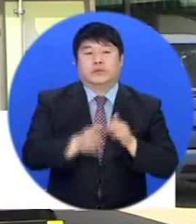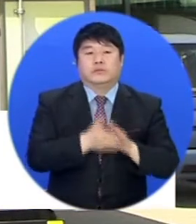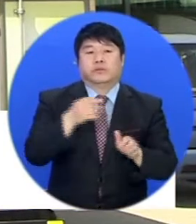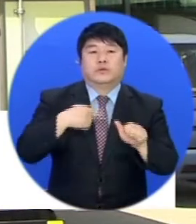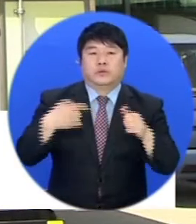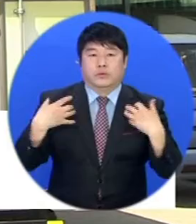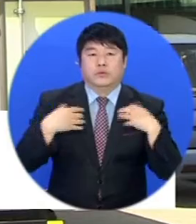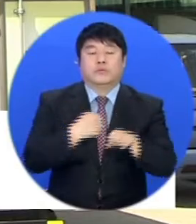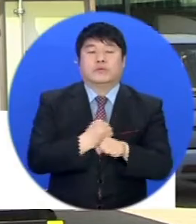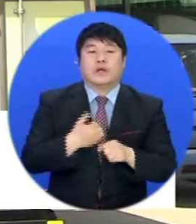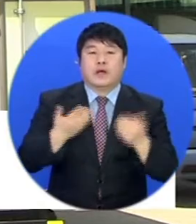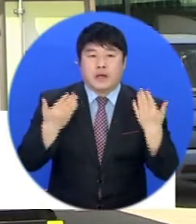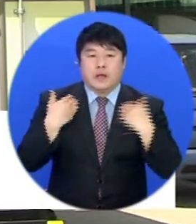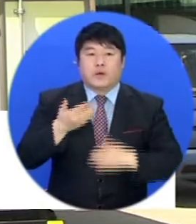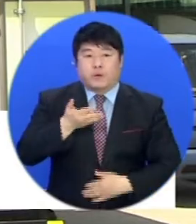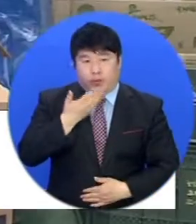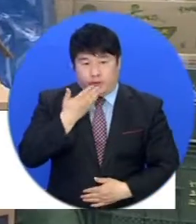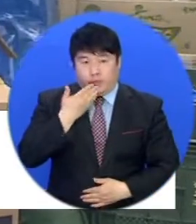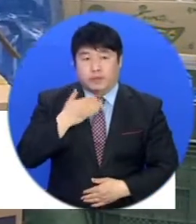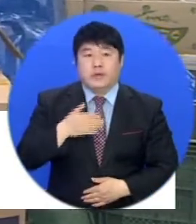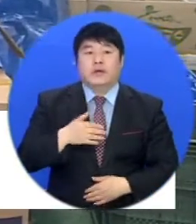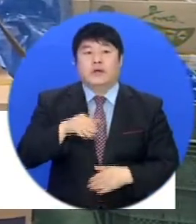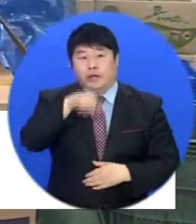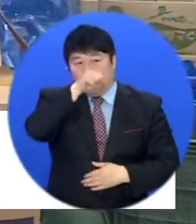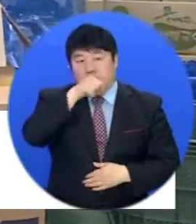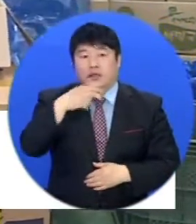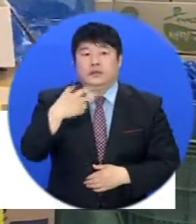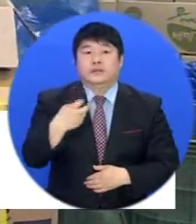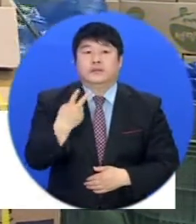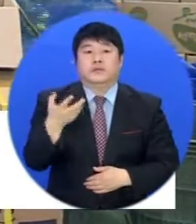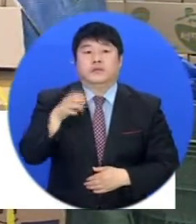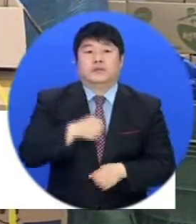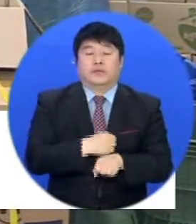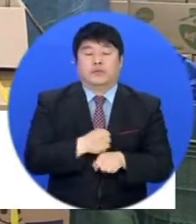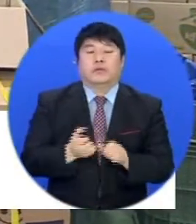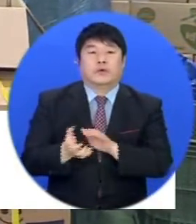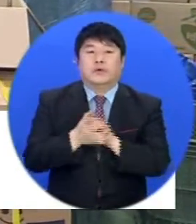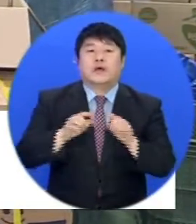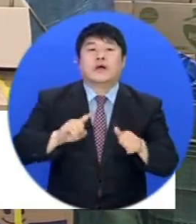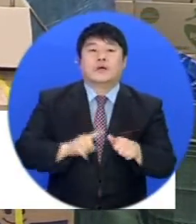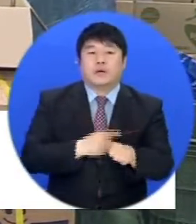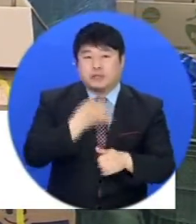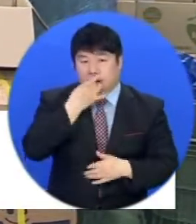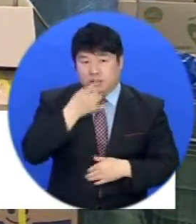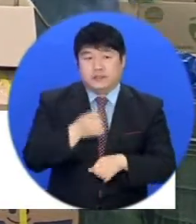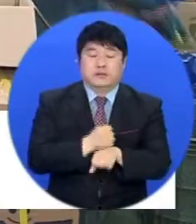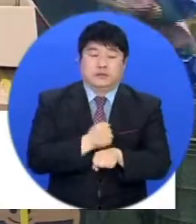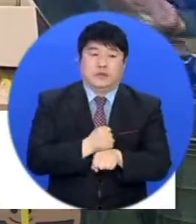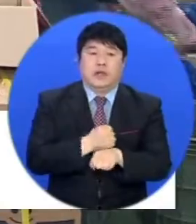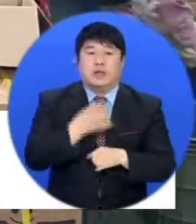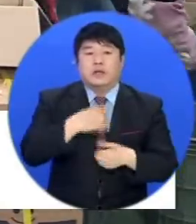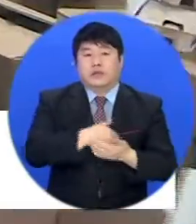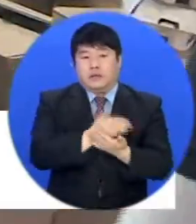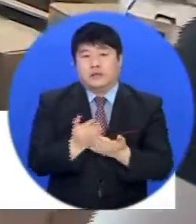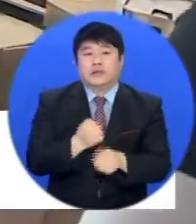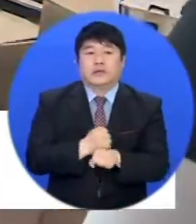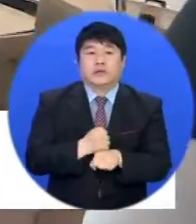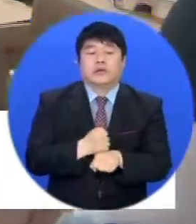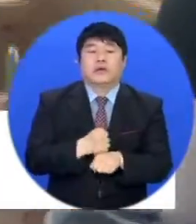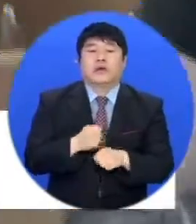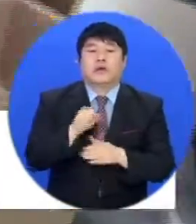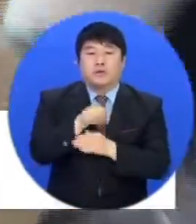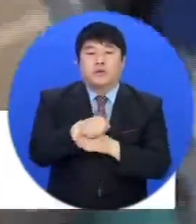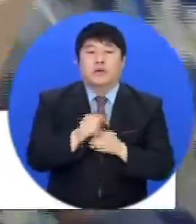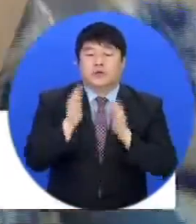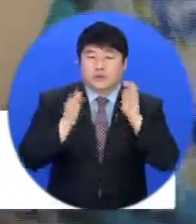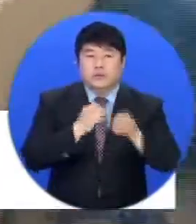광주시교육청은 학교 급식 예산 72억 원을 활용해 친환경 쌀과 잡곡, 과체류 등 3만 5천 원어치의